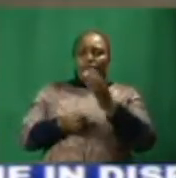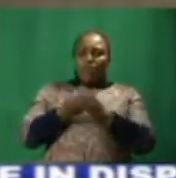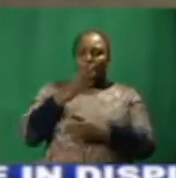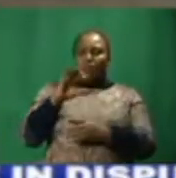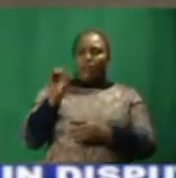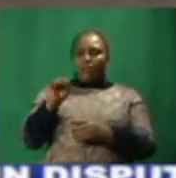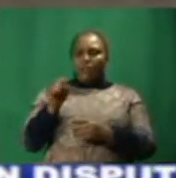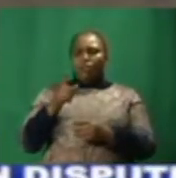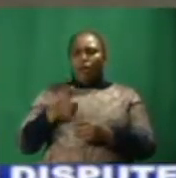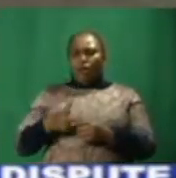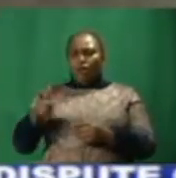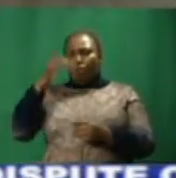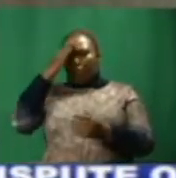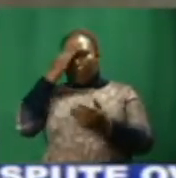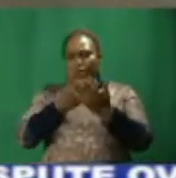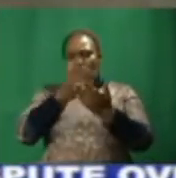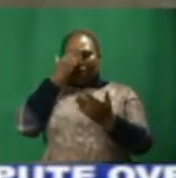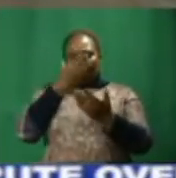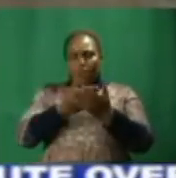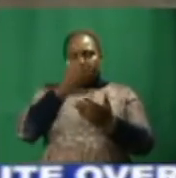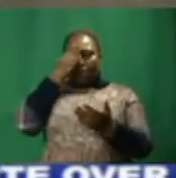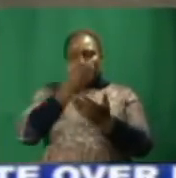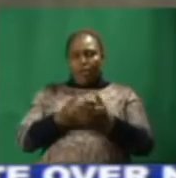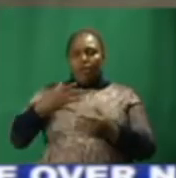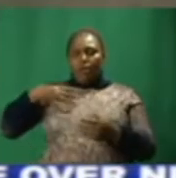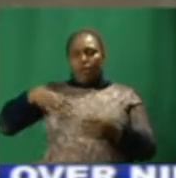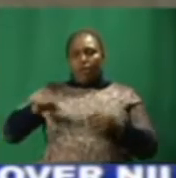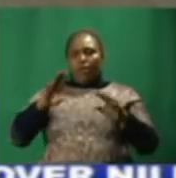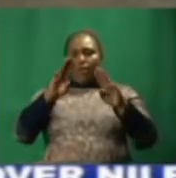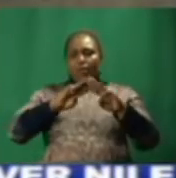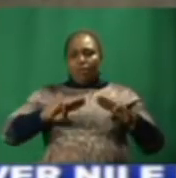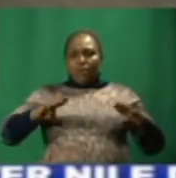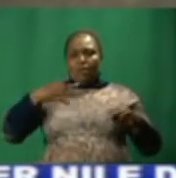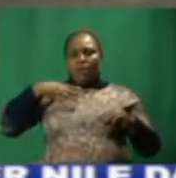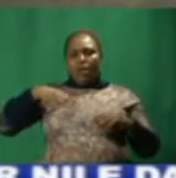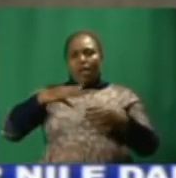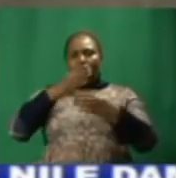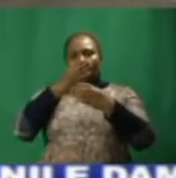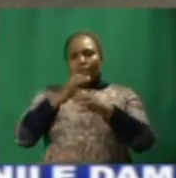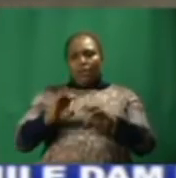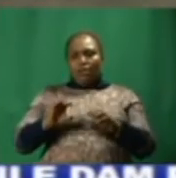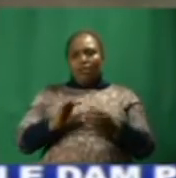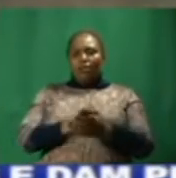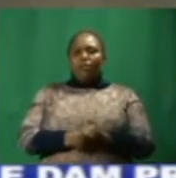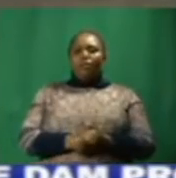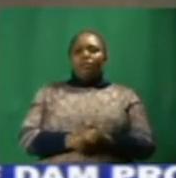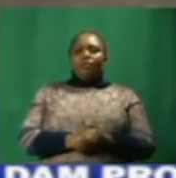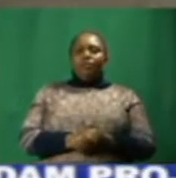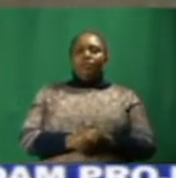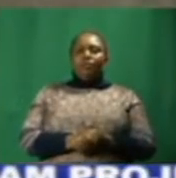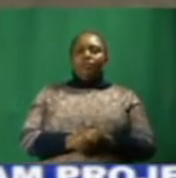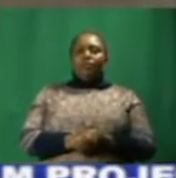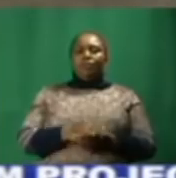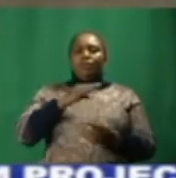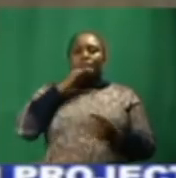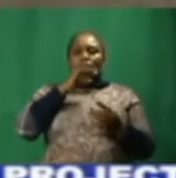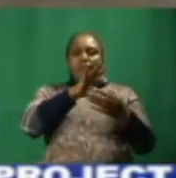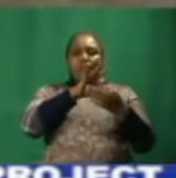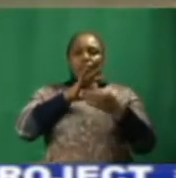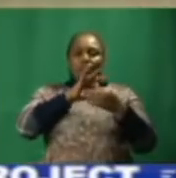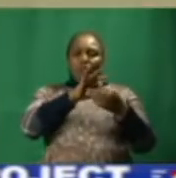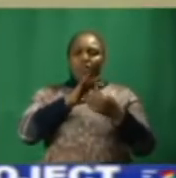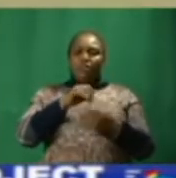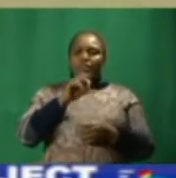sebayahamba bayofunda kuletinye tindzawo kulamanye amave sesiyabaluza ke kanjalo so bese i-associations eyabona